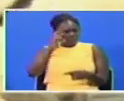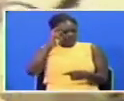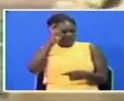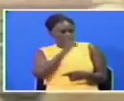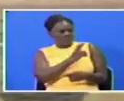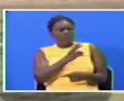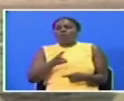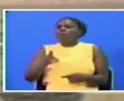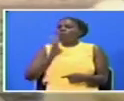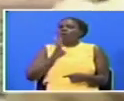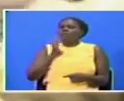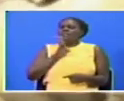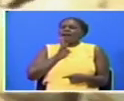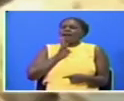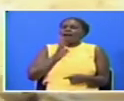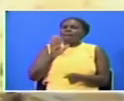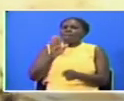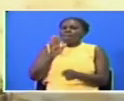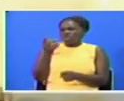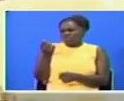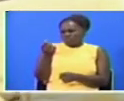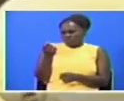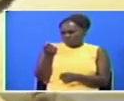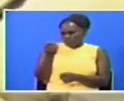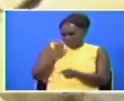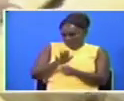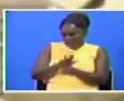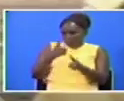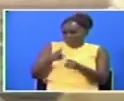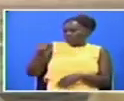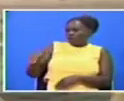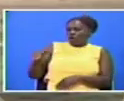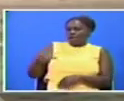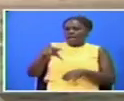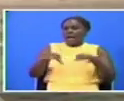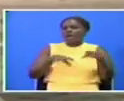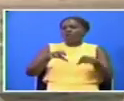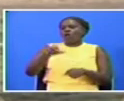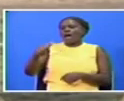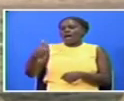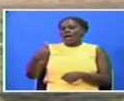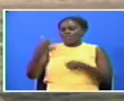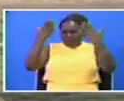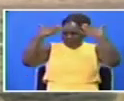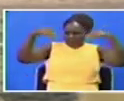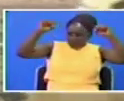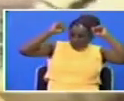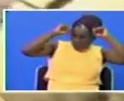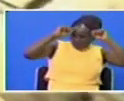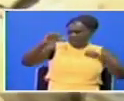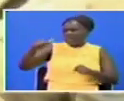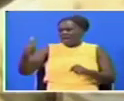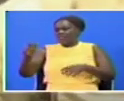here, maji hapa unaona ni mingi, lakini kufikia asubuhi itakuwa wanyama wengine kama buffaloes na wanyama wengine kidogo